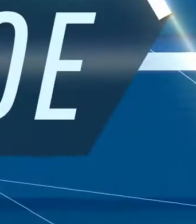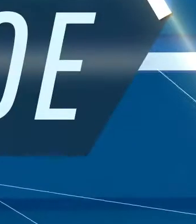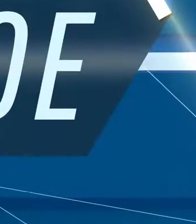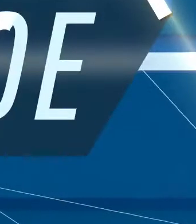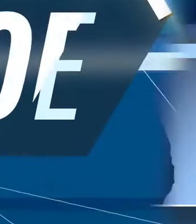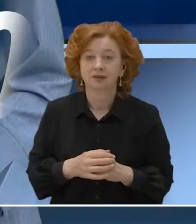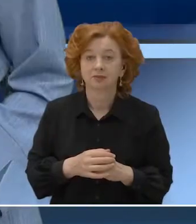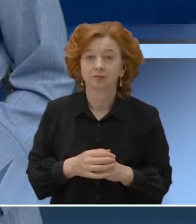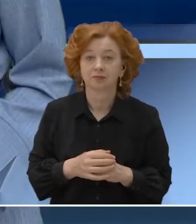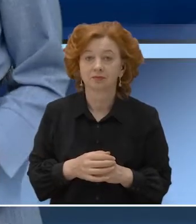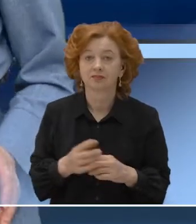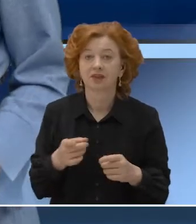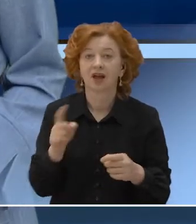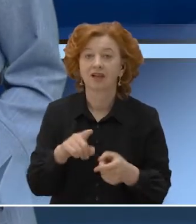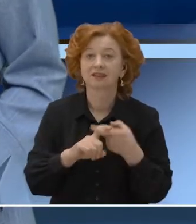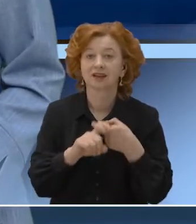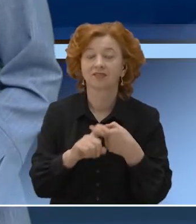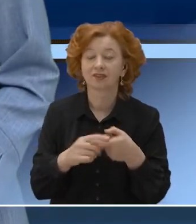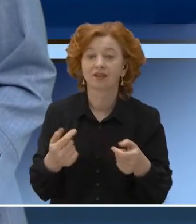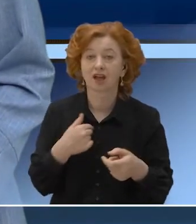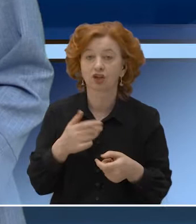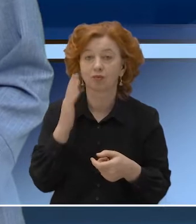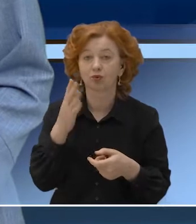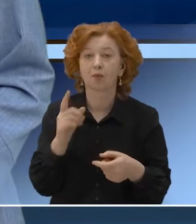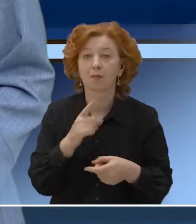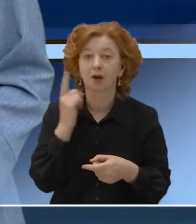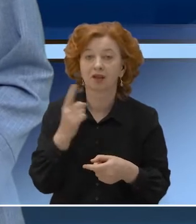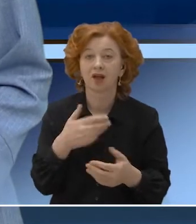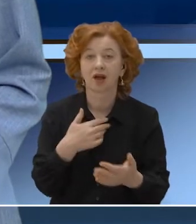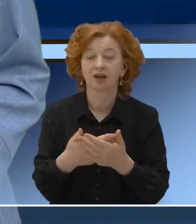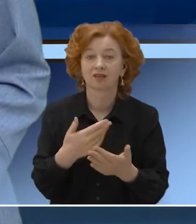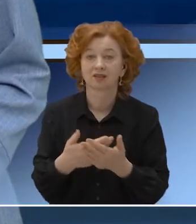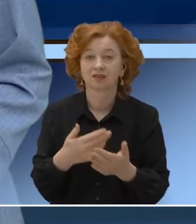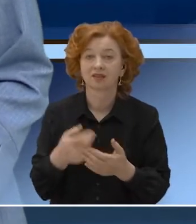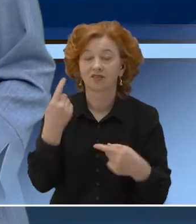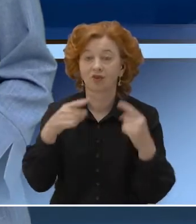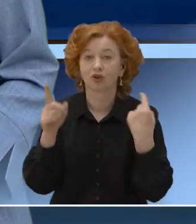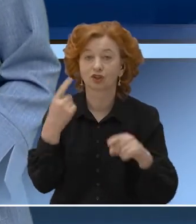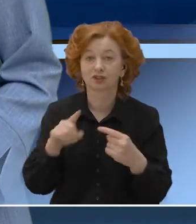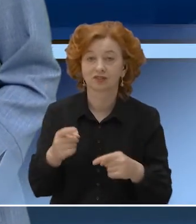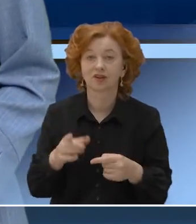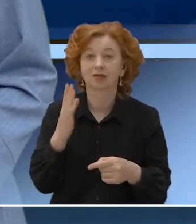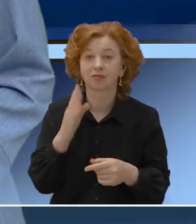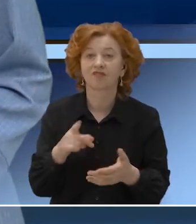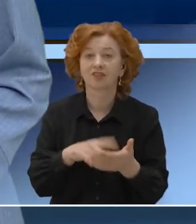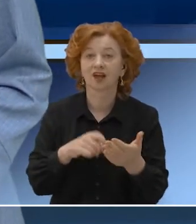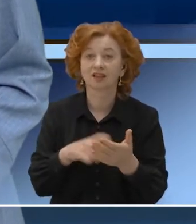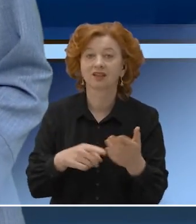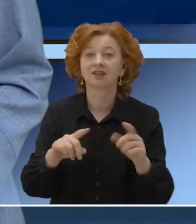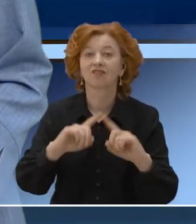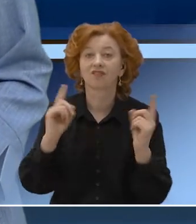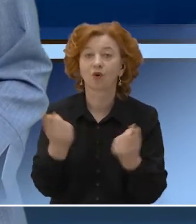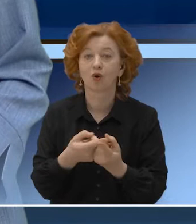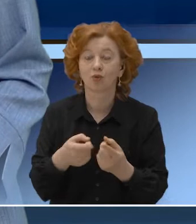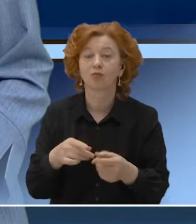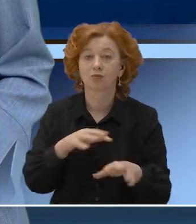местное». От них зависит наше будущее. Молодые, инициативные, творческие. В Донецке состоялся форум